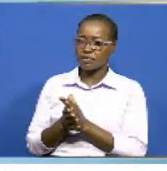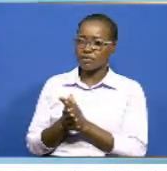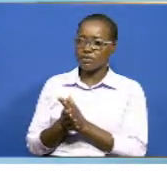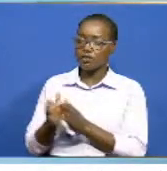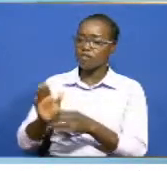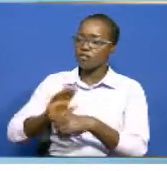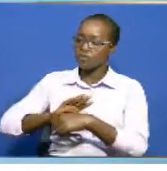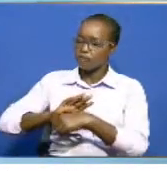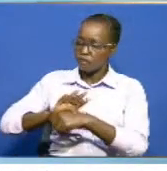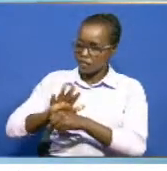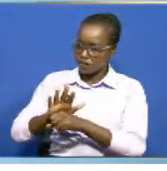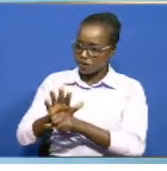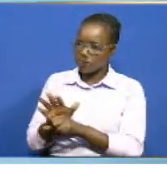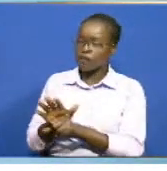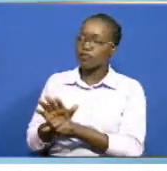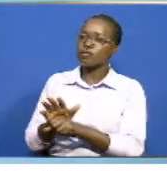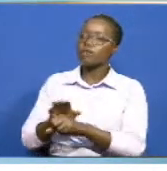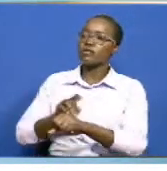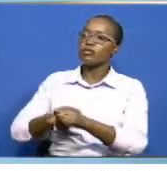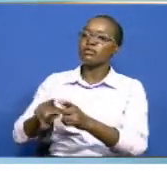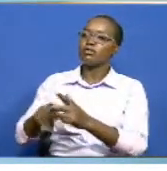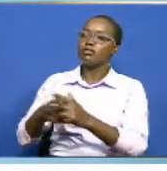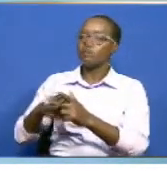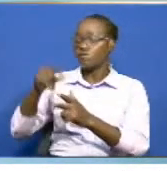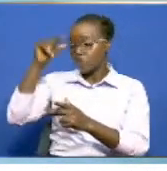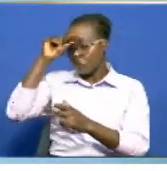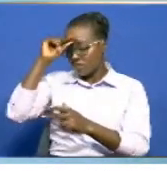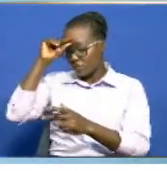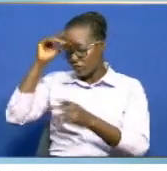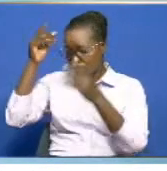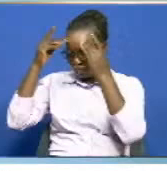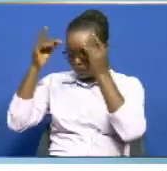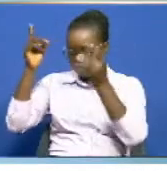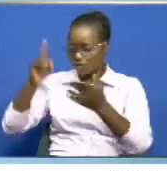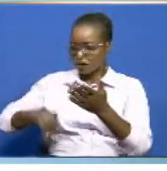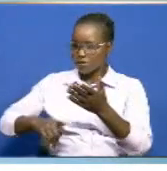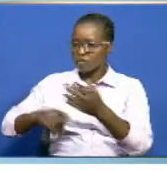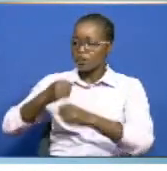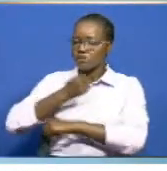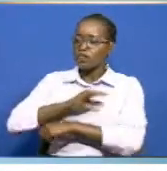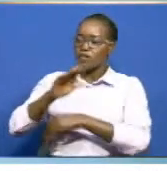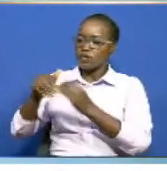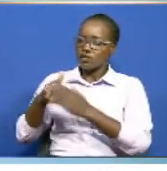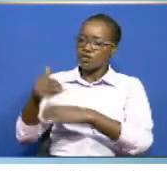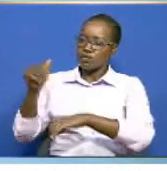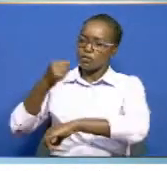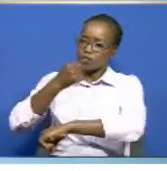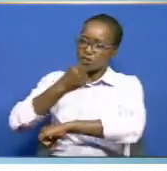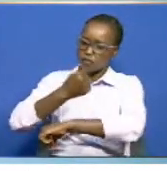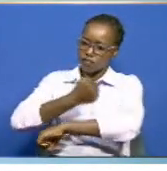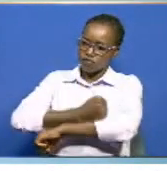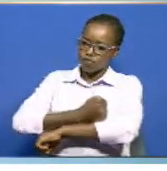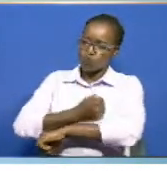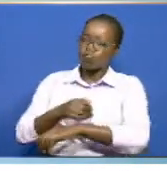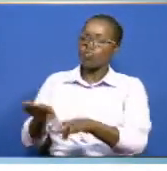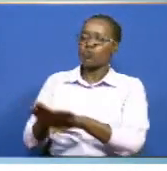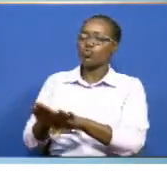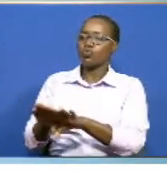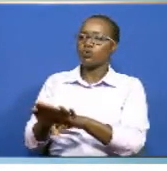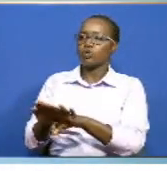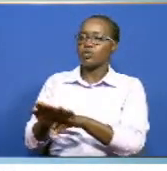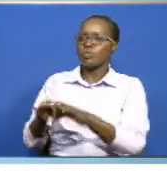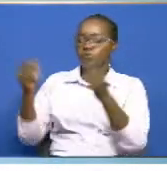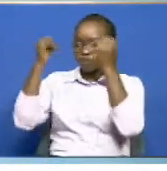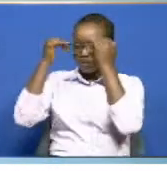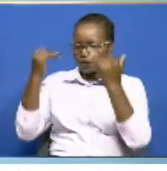janga likija la corona, serikali iliamuru kwamba shule ziweze kufungwa, wanafunzi waelekee nyumbani. Na ukiangalia walikaa nyumbani kama